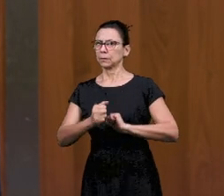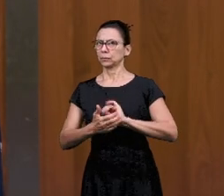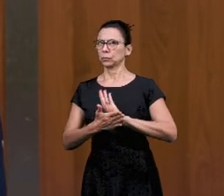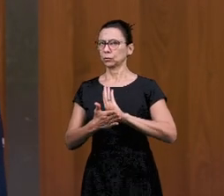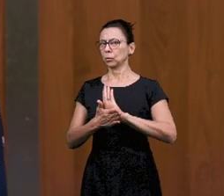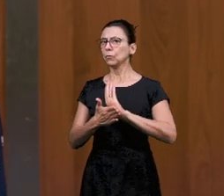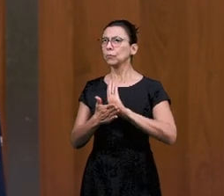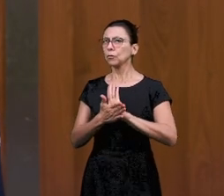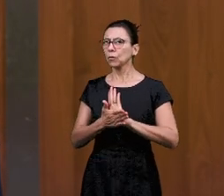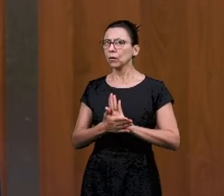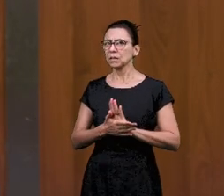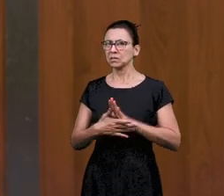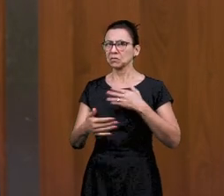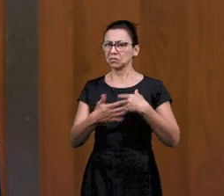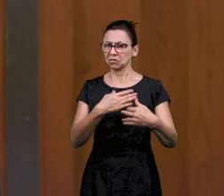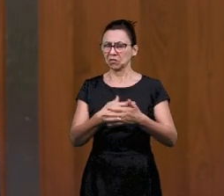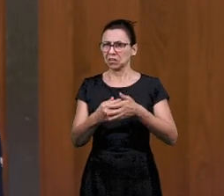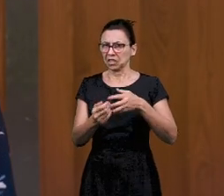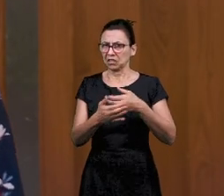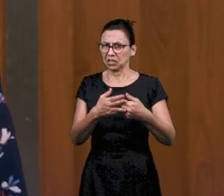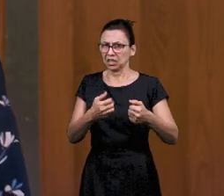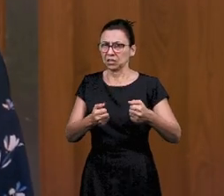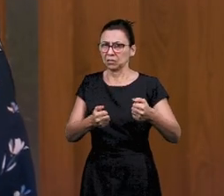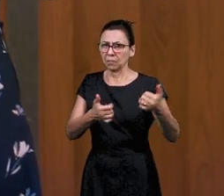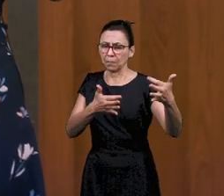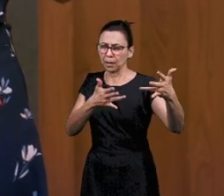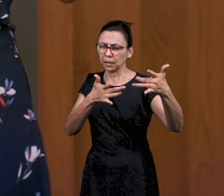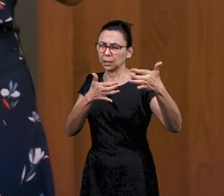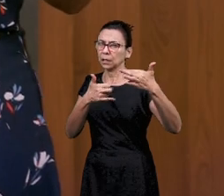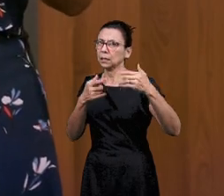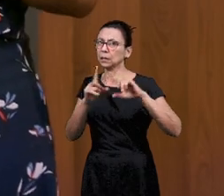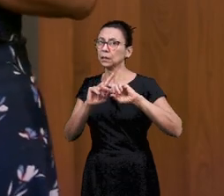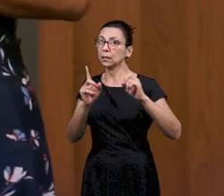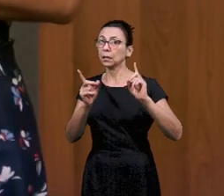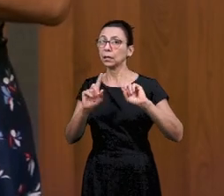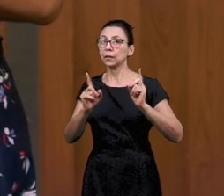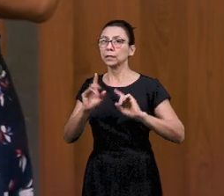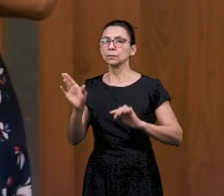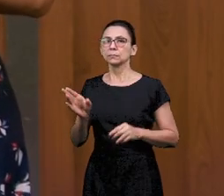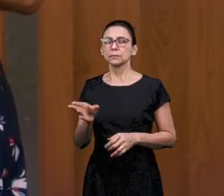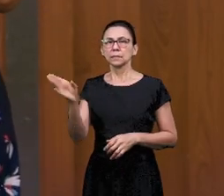pas le Seigneur de n'importe quelle manière. Il le louait en esprit et en vérité.